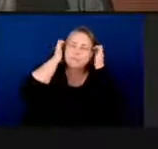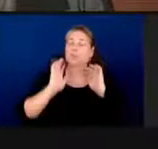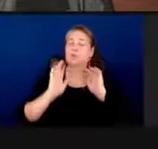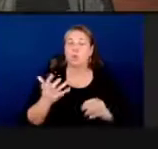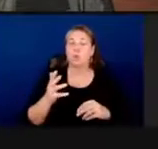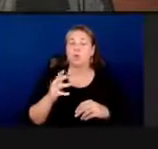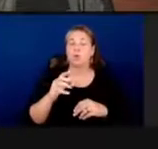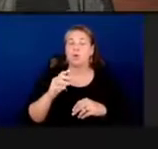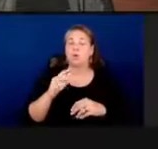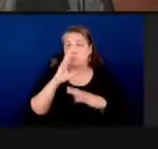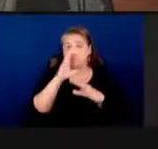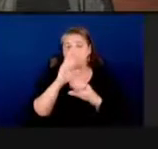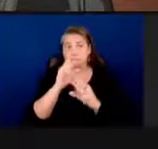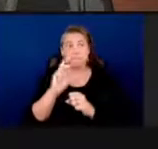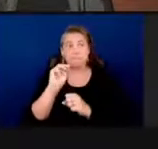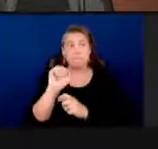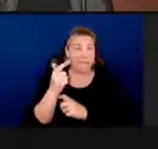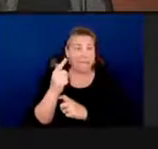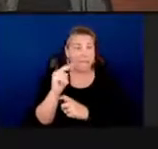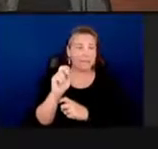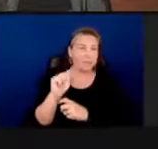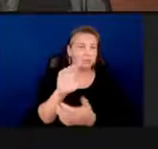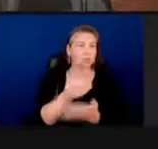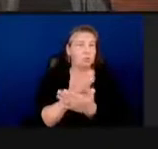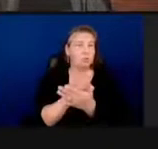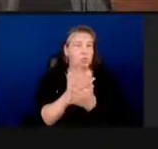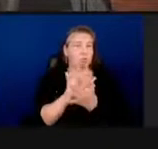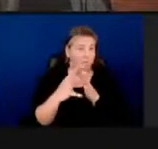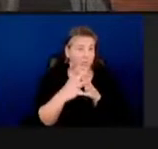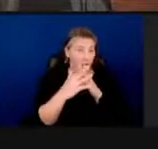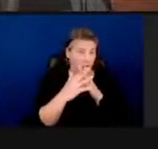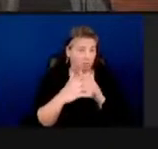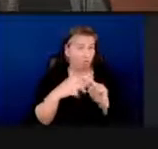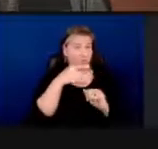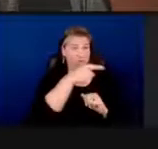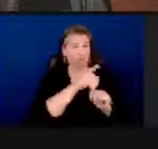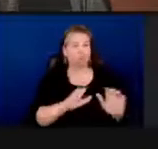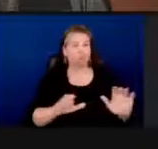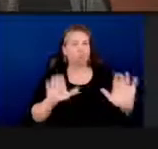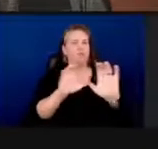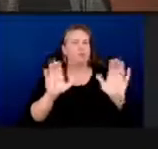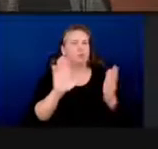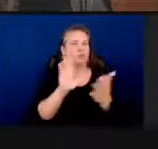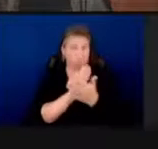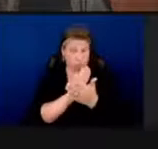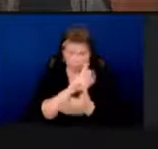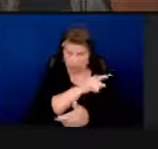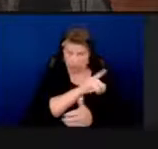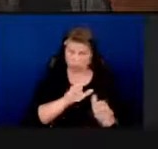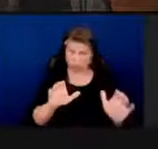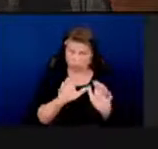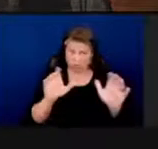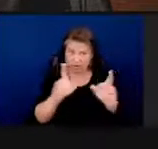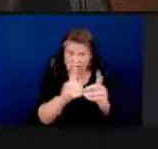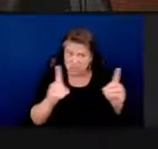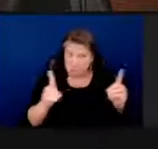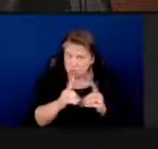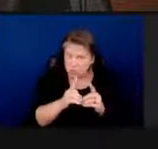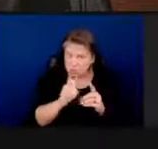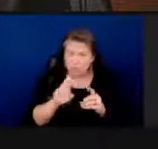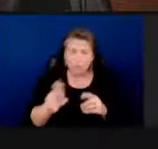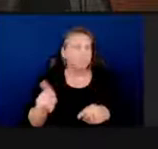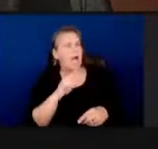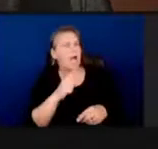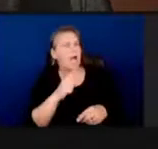Kwa hivyo inamaanisha ya kuwa shule za sumaku za Amerika,